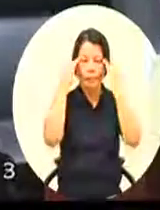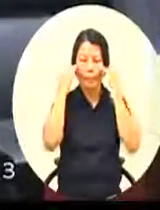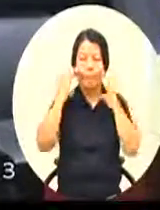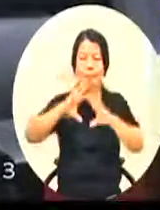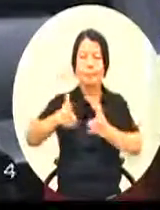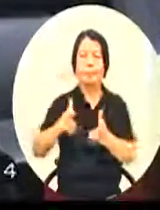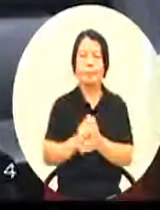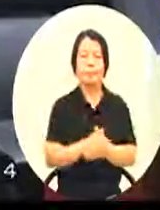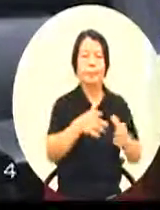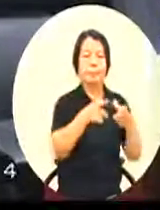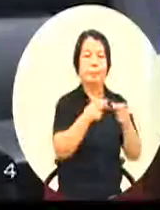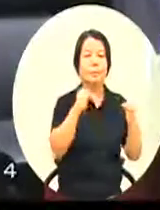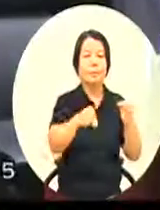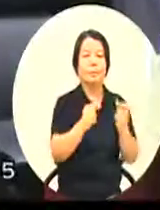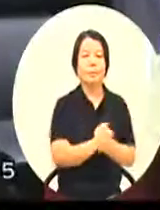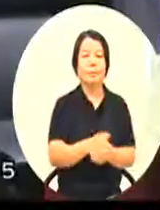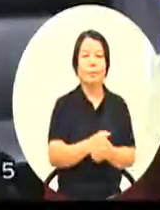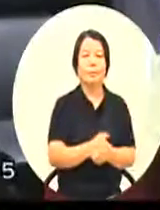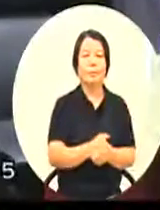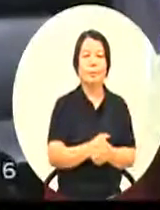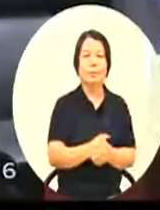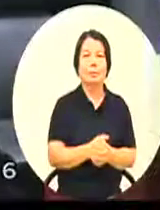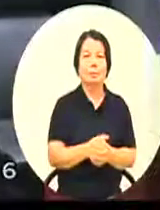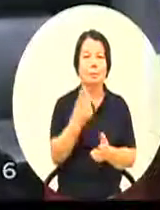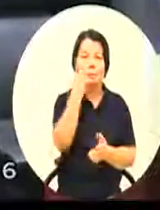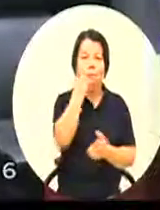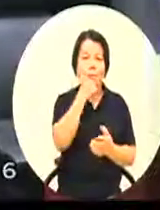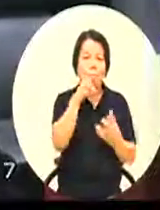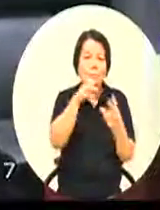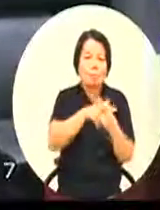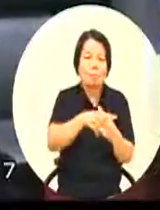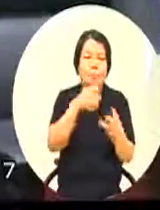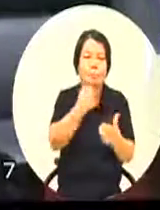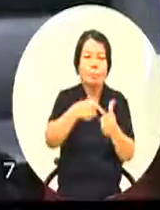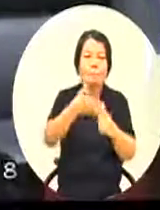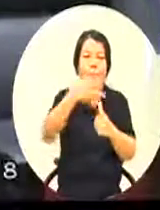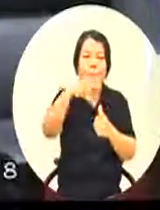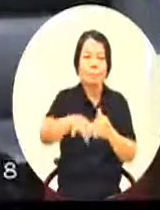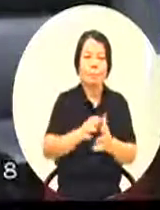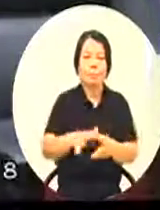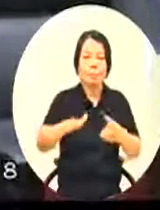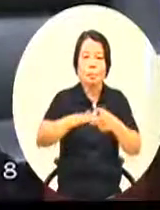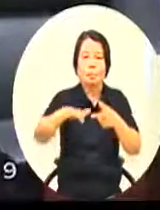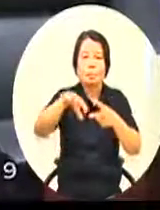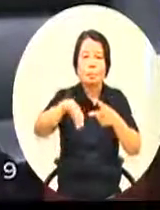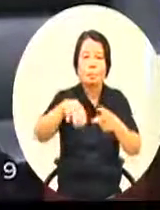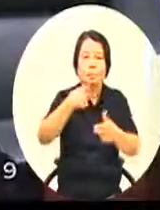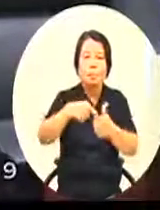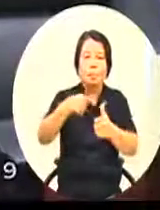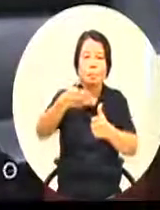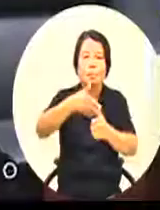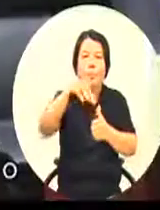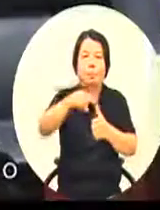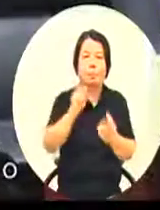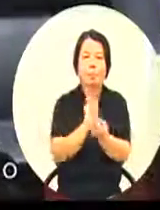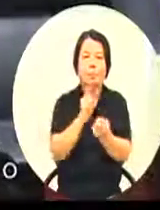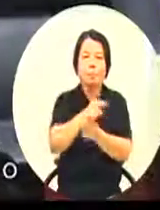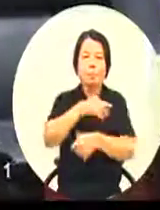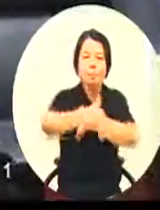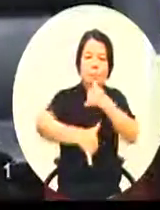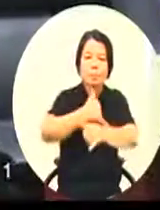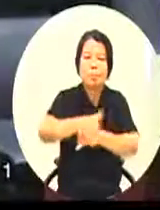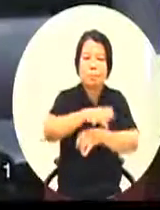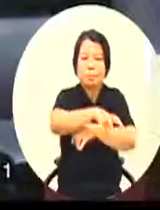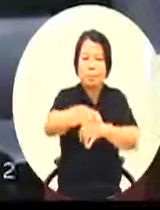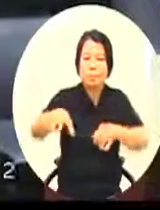在韩国跟日本，然后跟欧洲的一些教育里面，在国小的教育里面，他们对他们的生活周遭的